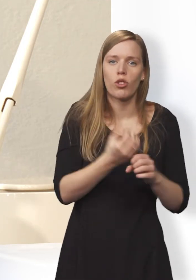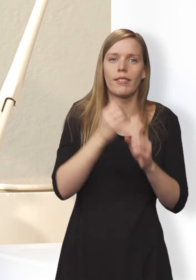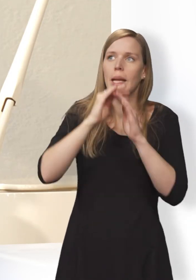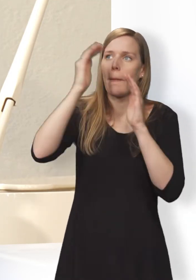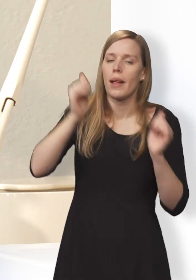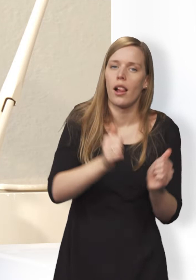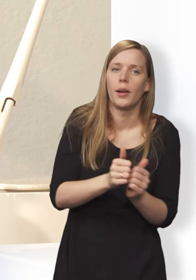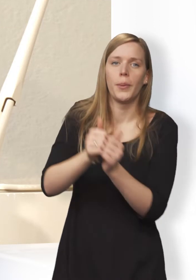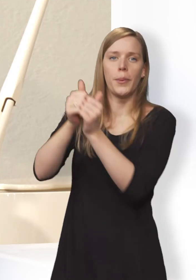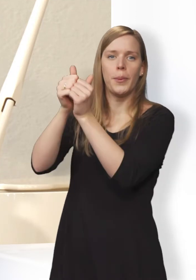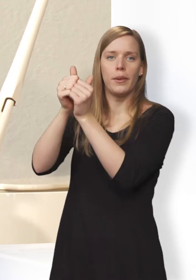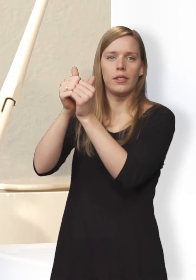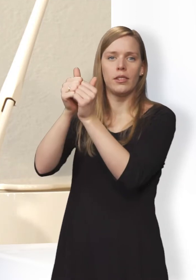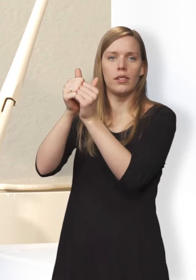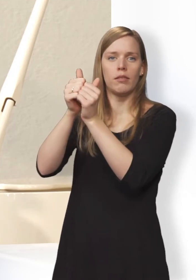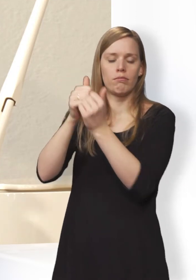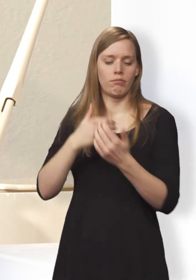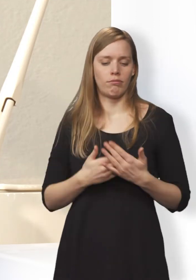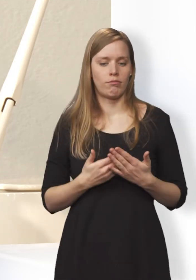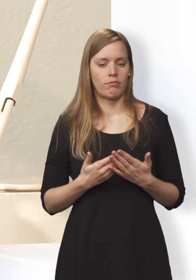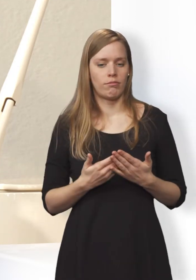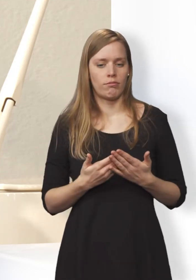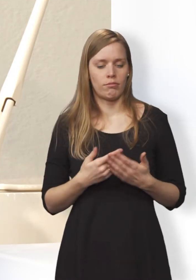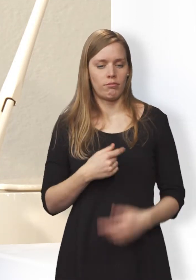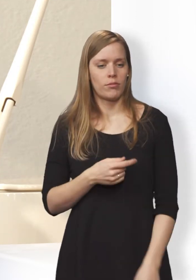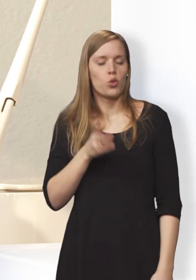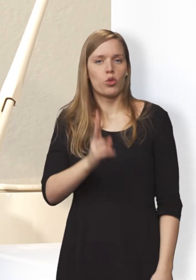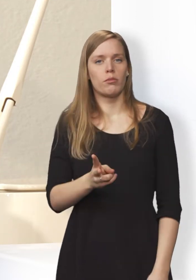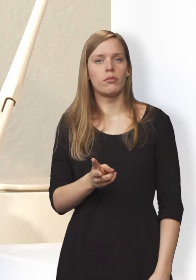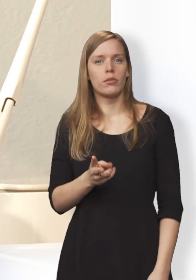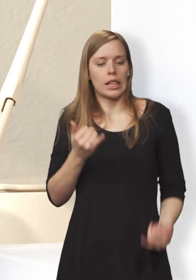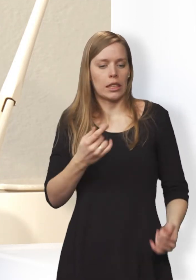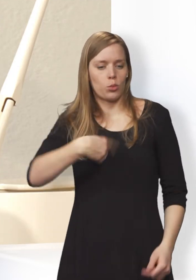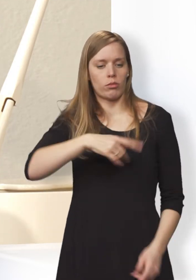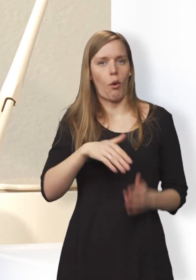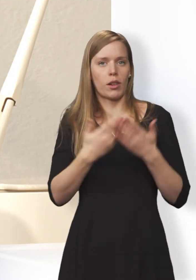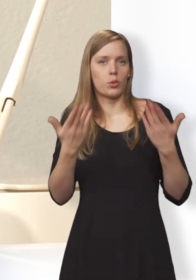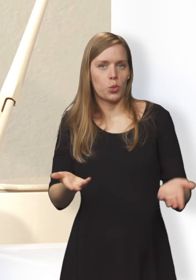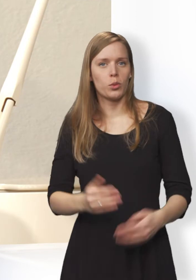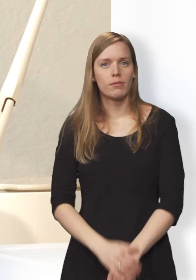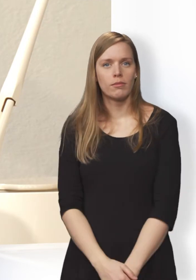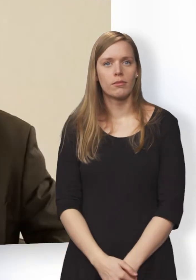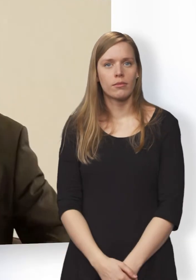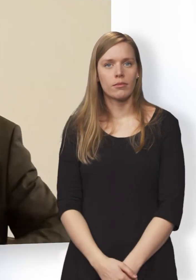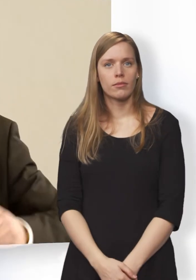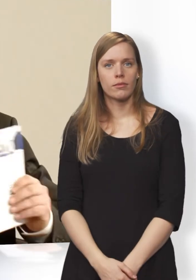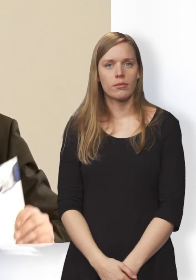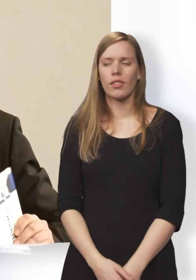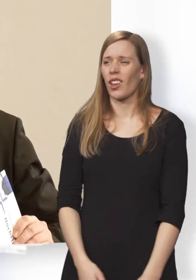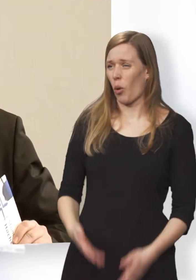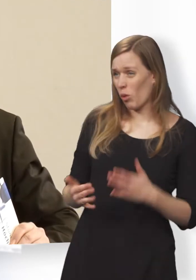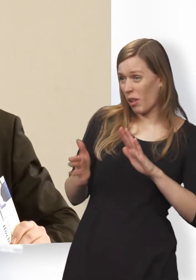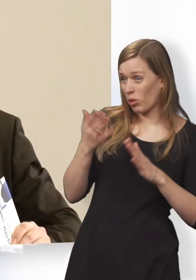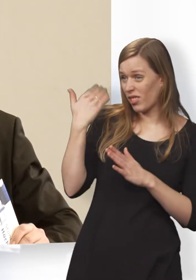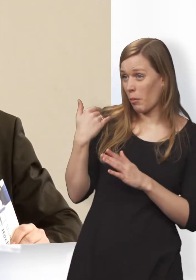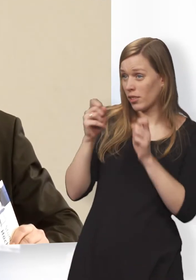mir geht es auch so dass ich sage ja das ist in die werft haben die aufgabe obwohl sie sich vielleicht in ruhig und